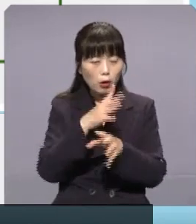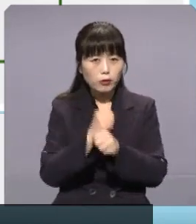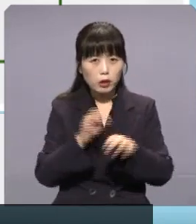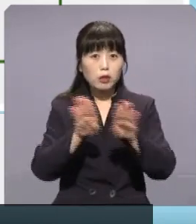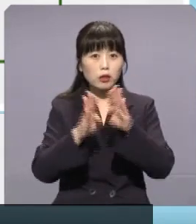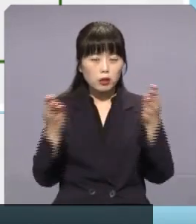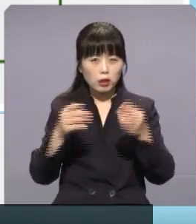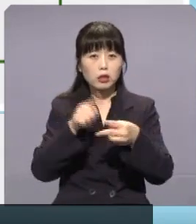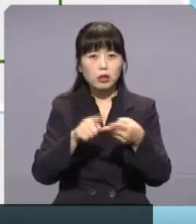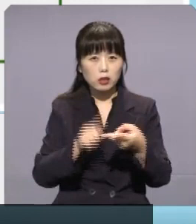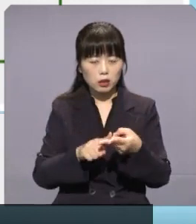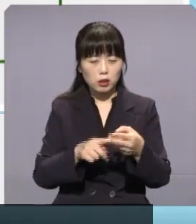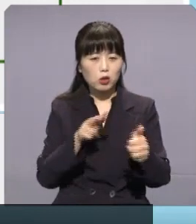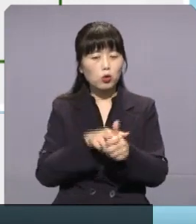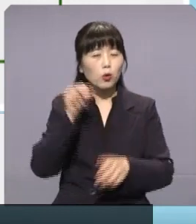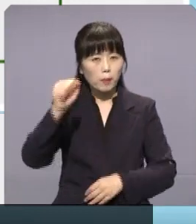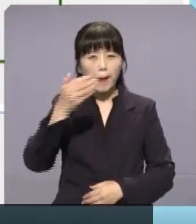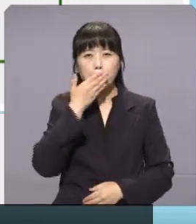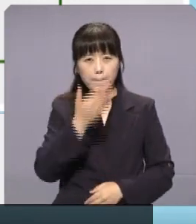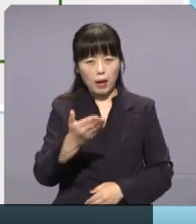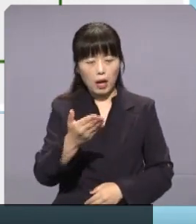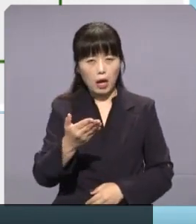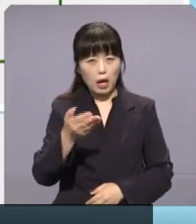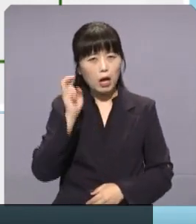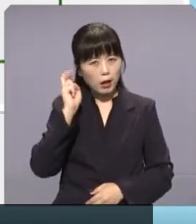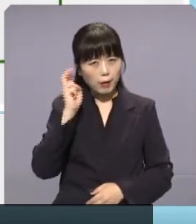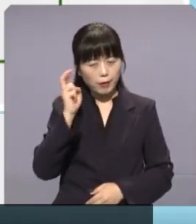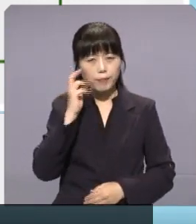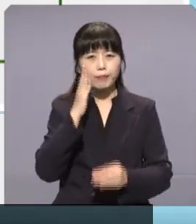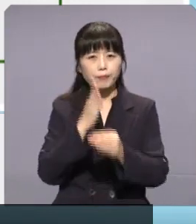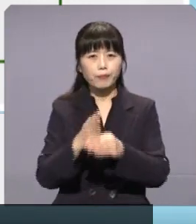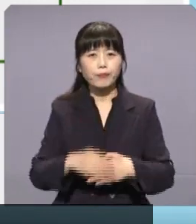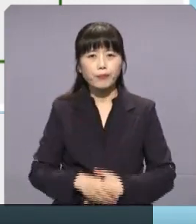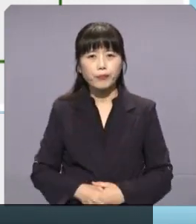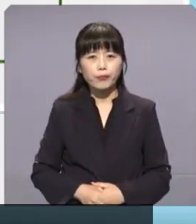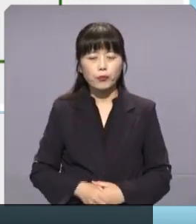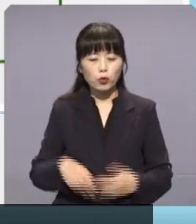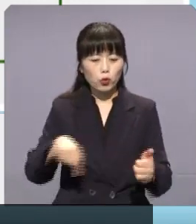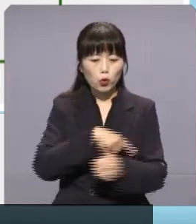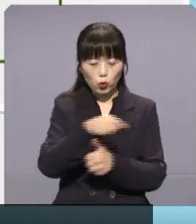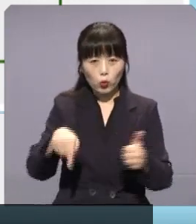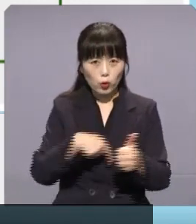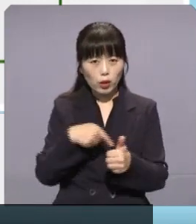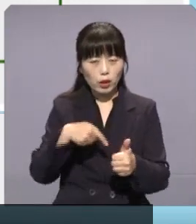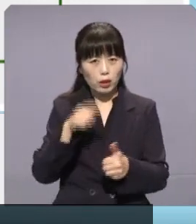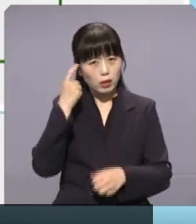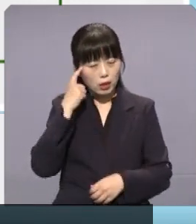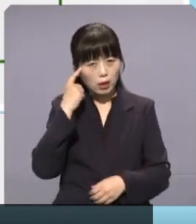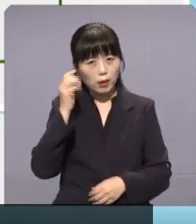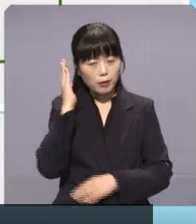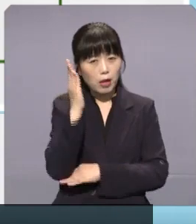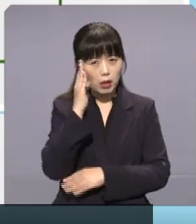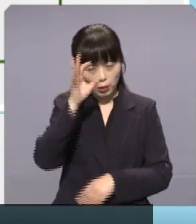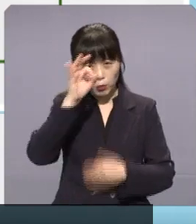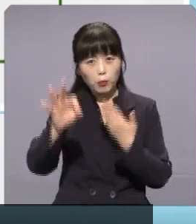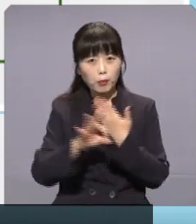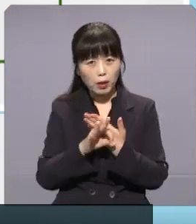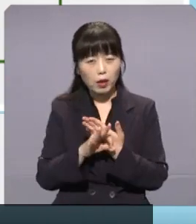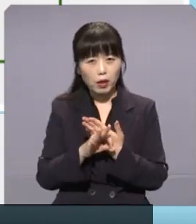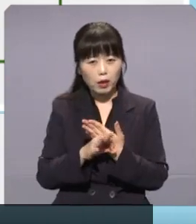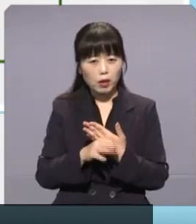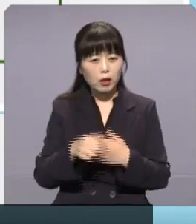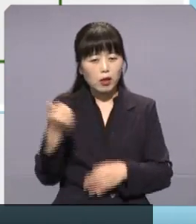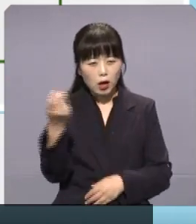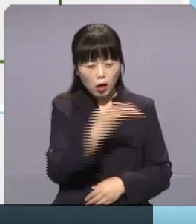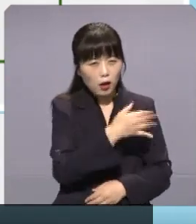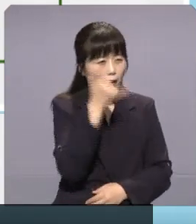열리든 출마할 것으로 지금 관측되고 있고 주위의 전원에 의하면 예. 여러분들에게 전화를 해서